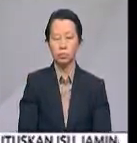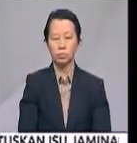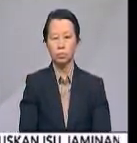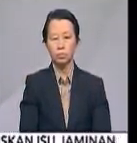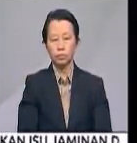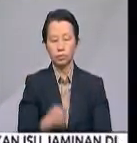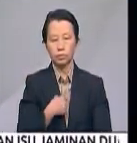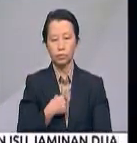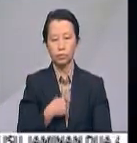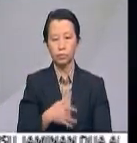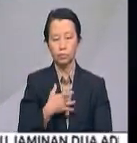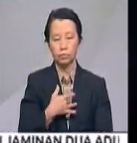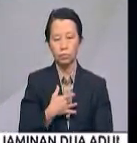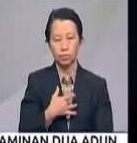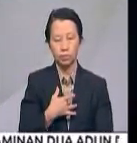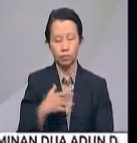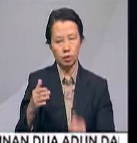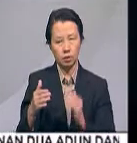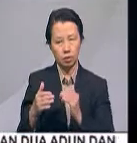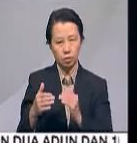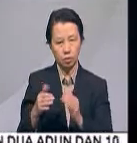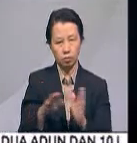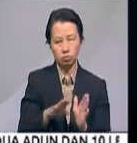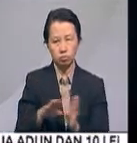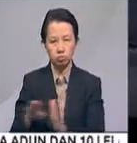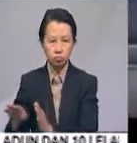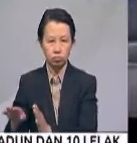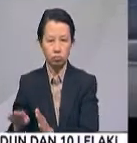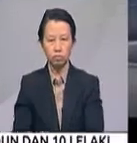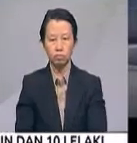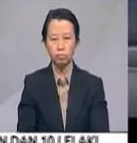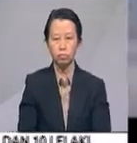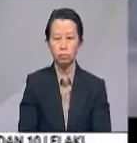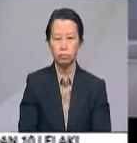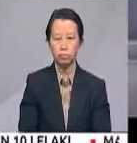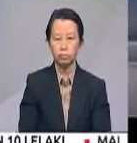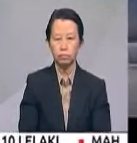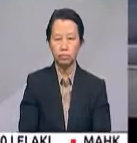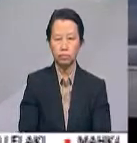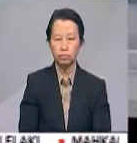saya rasa makin diketepikan.